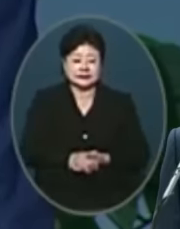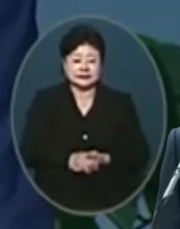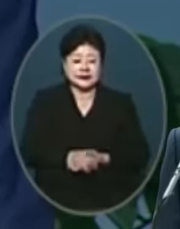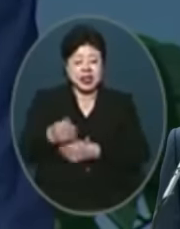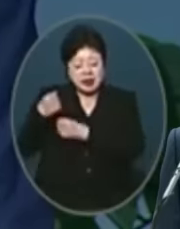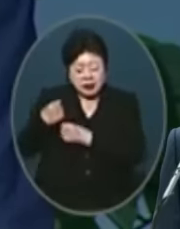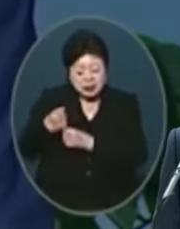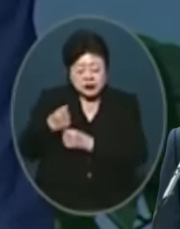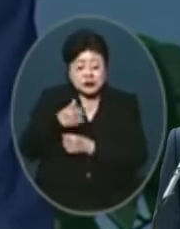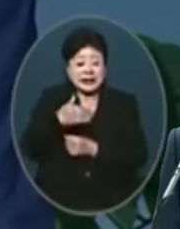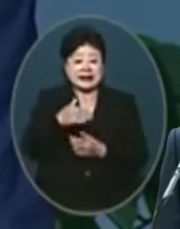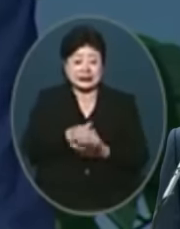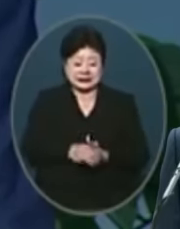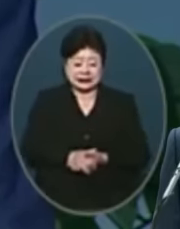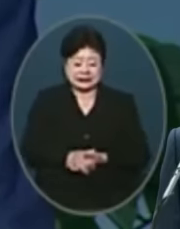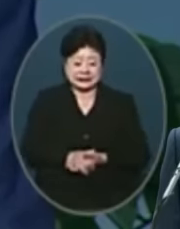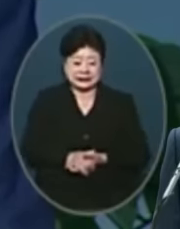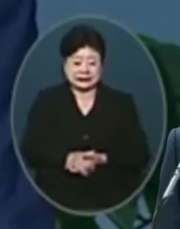굶어지고 나가면